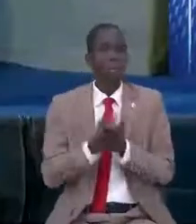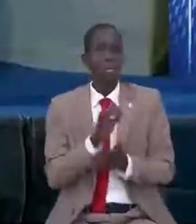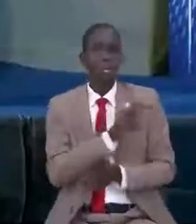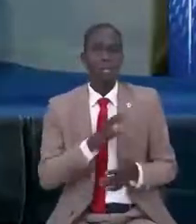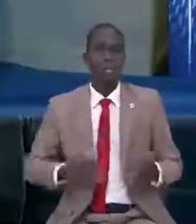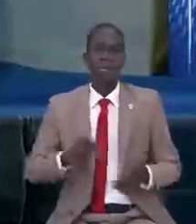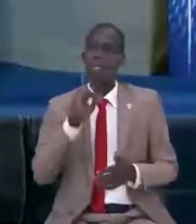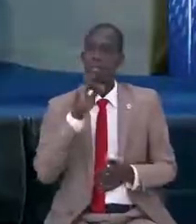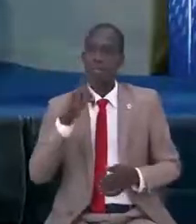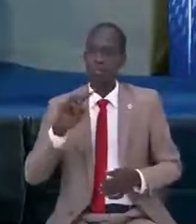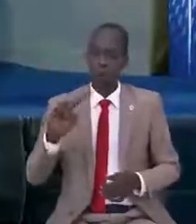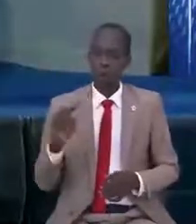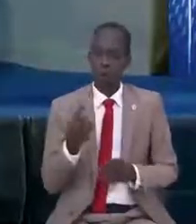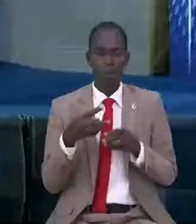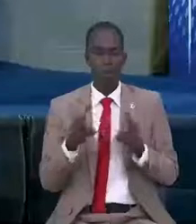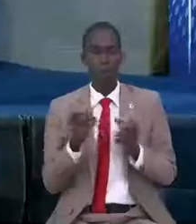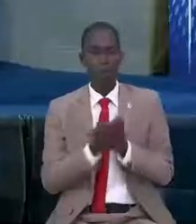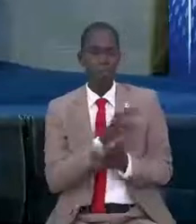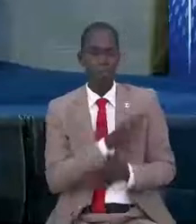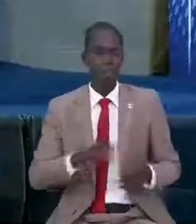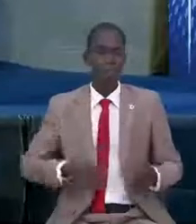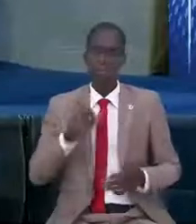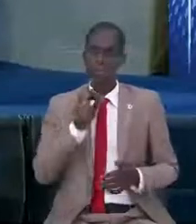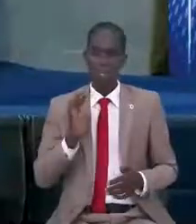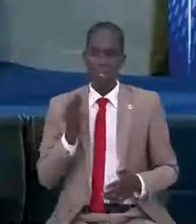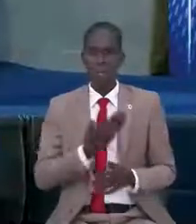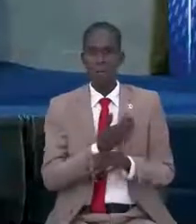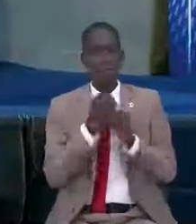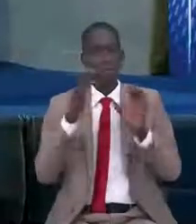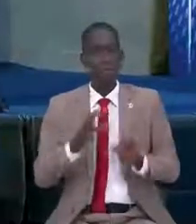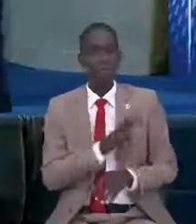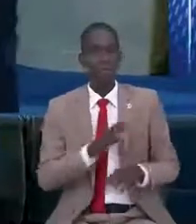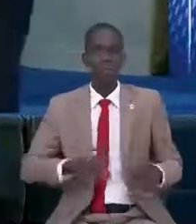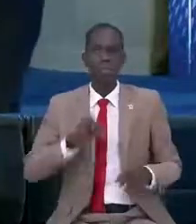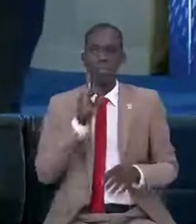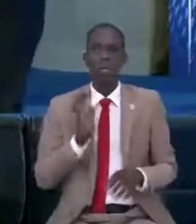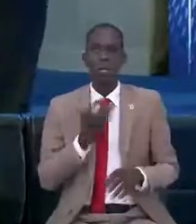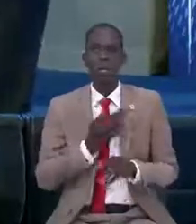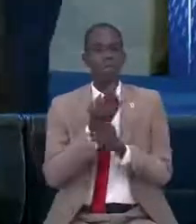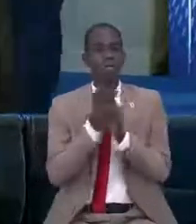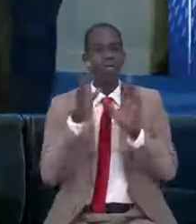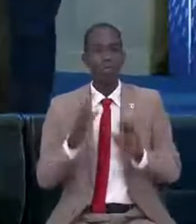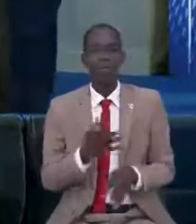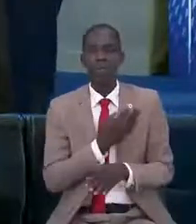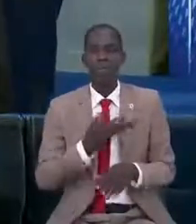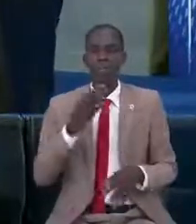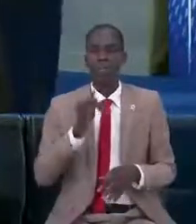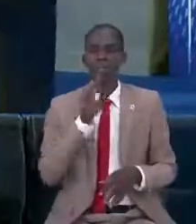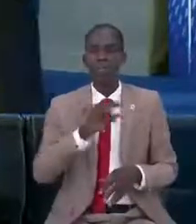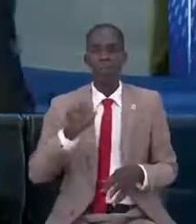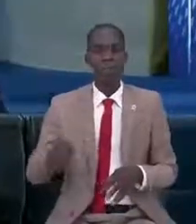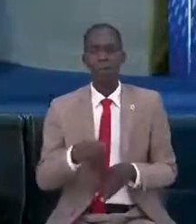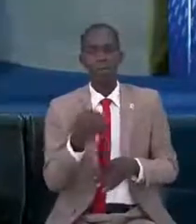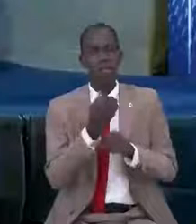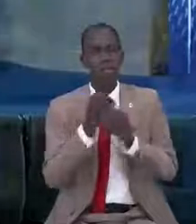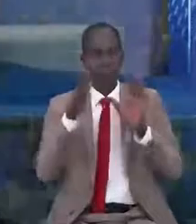chemin, que Christ est notre sauveur, que Christ est notre rédempteur, et il n'y a aucun autre